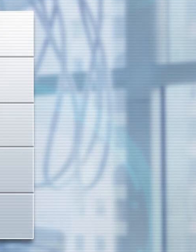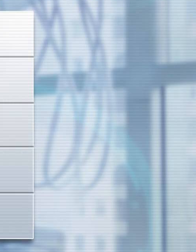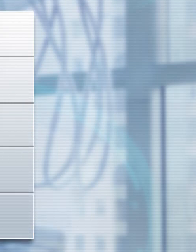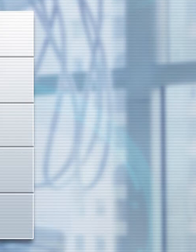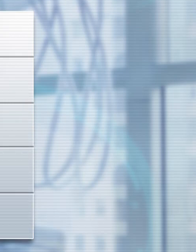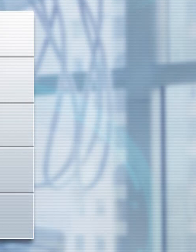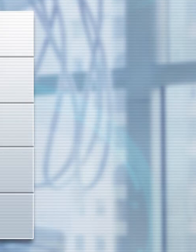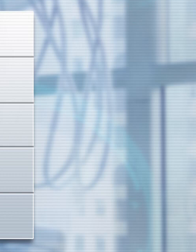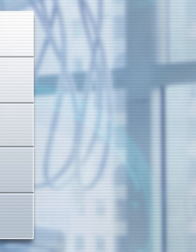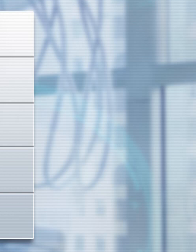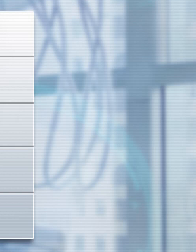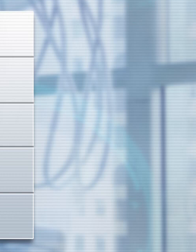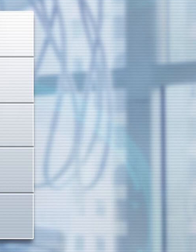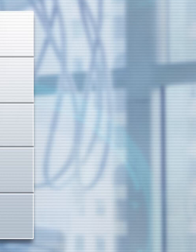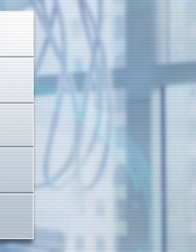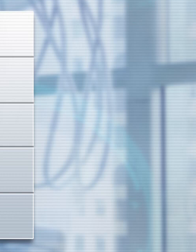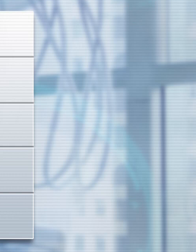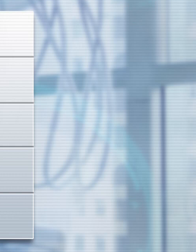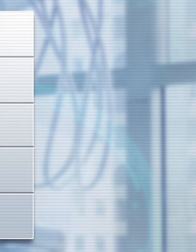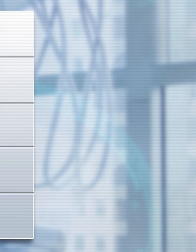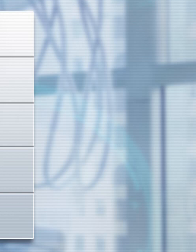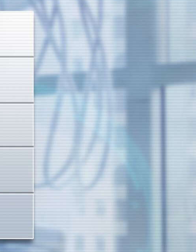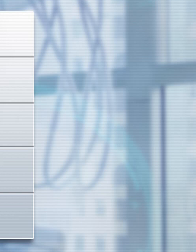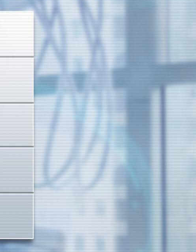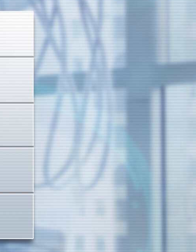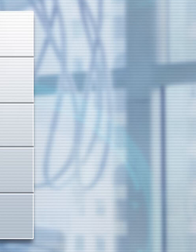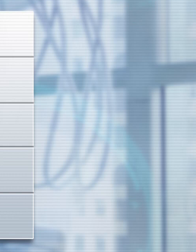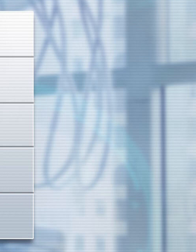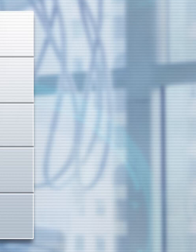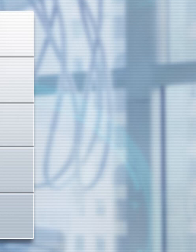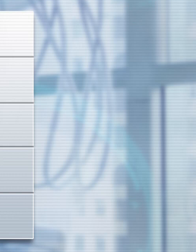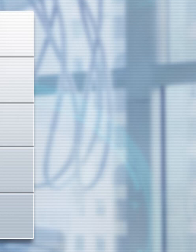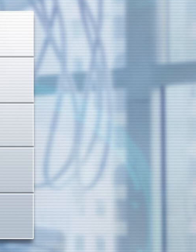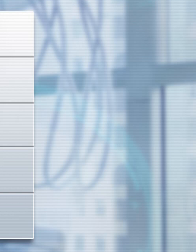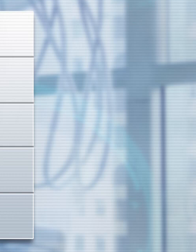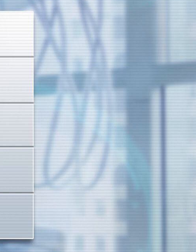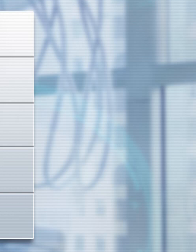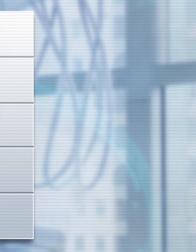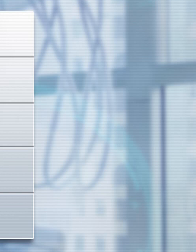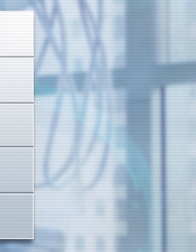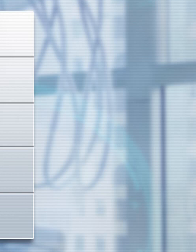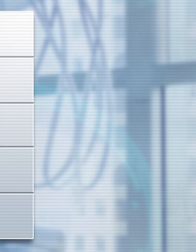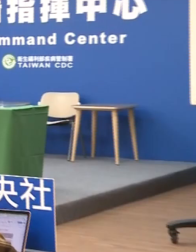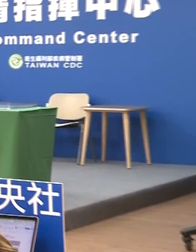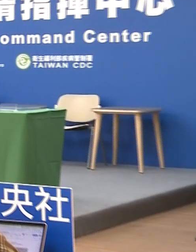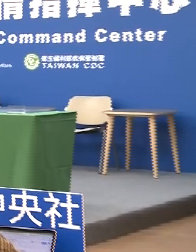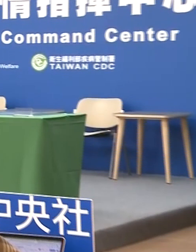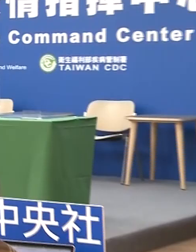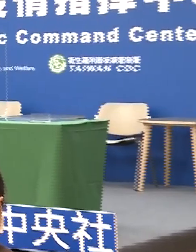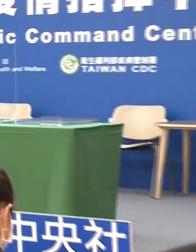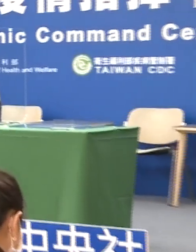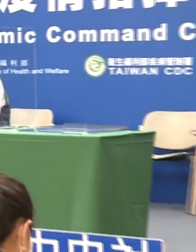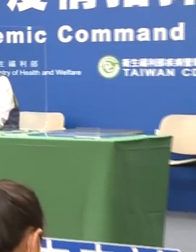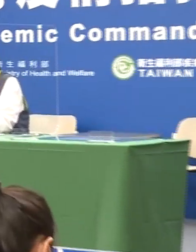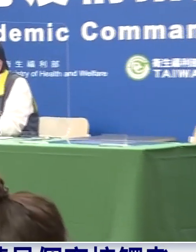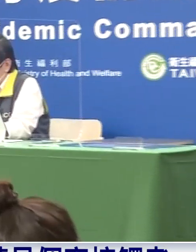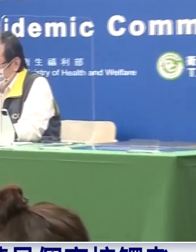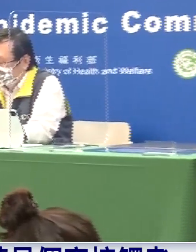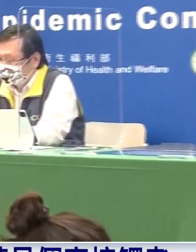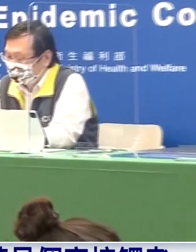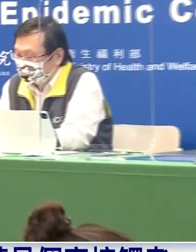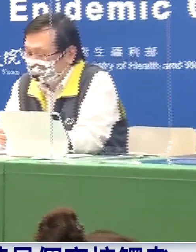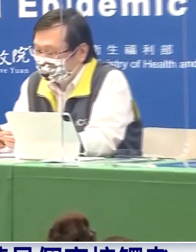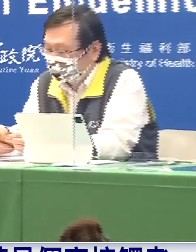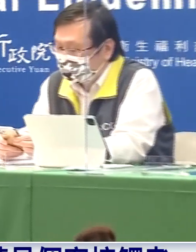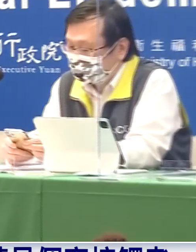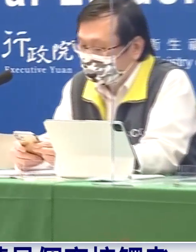连增加3例，高雄港阁再增加9例，万雄桃园自贸港区隔离者采检阁验出1例。指挥中心分析，即阵疫情在